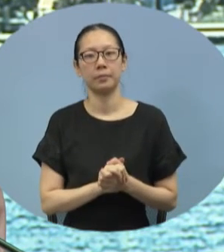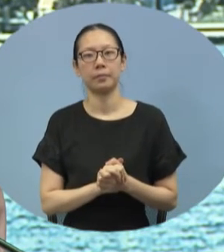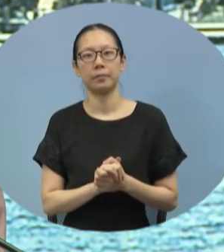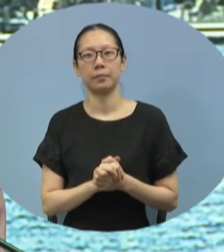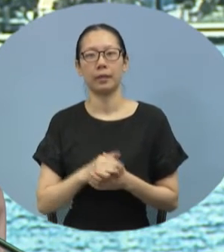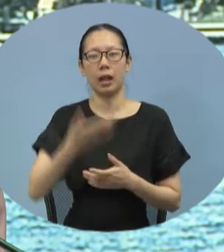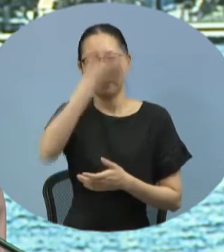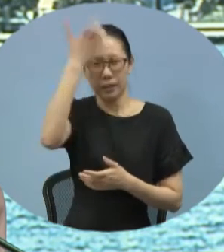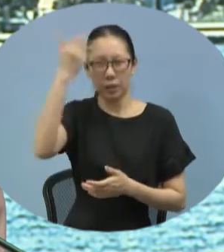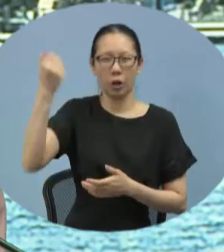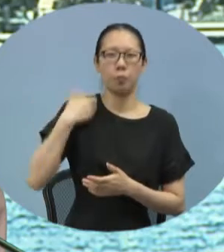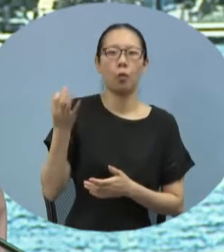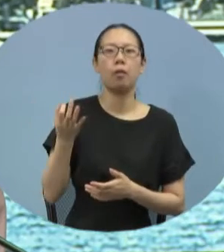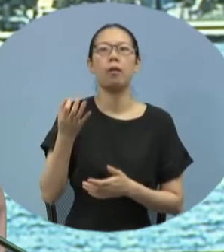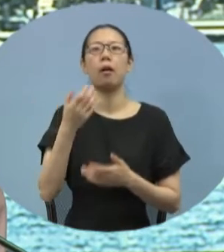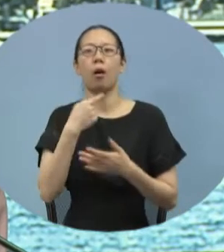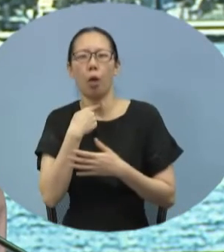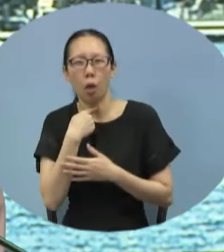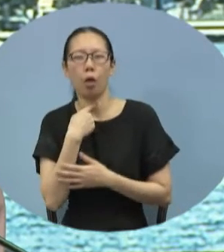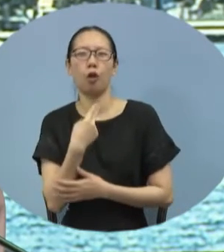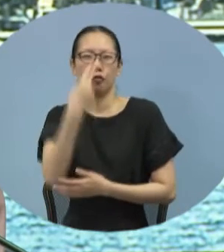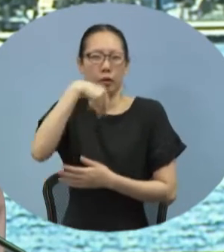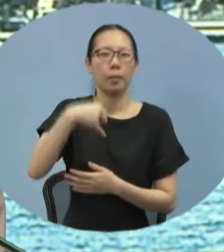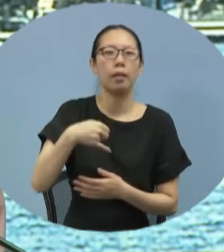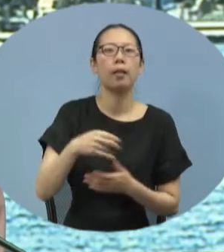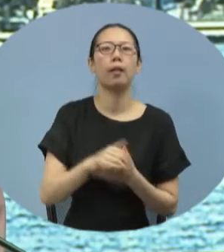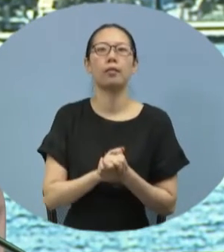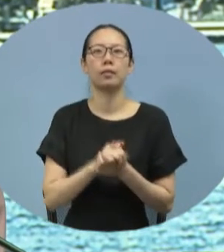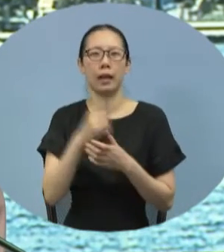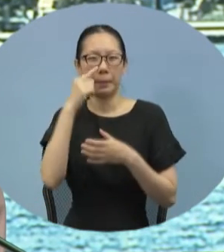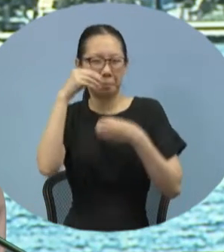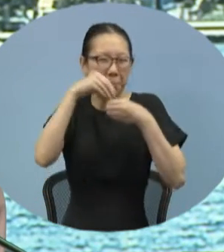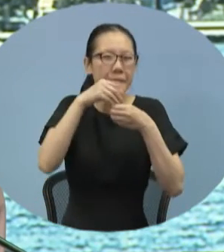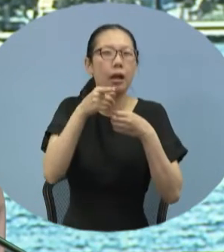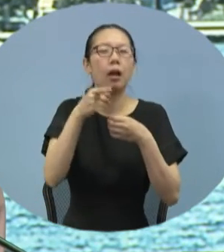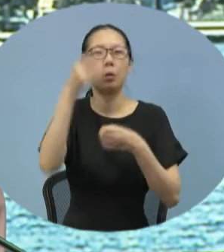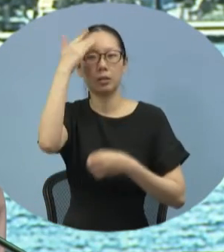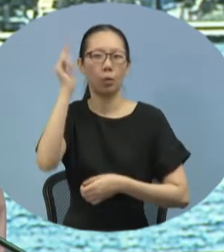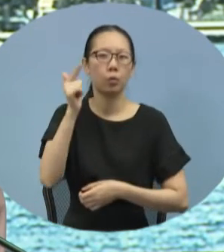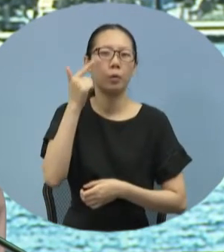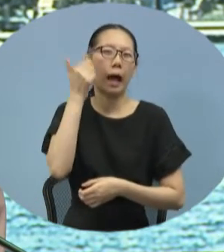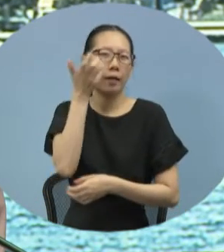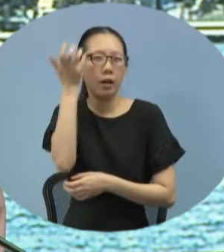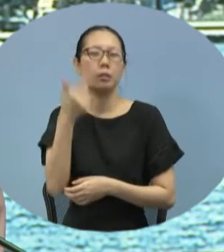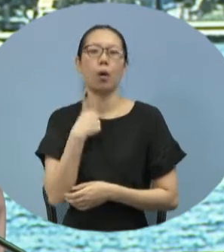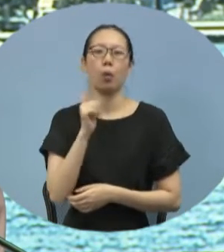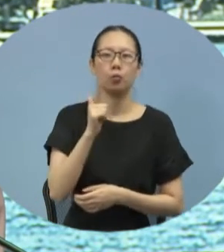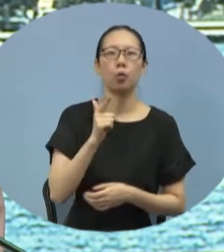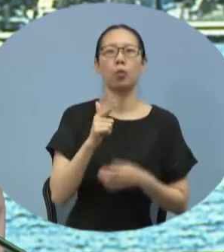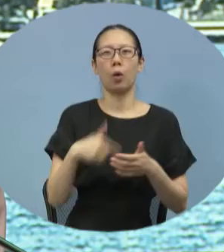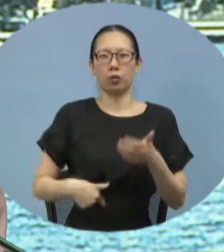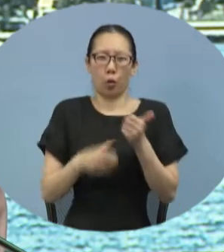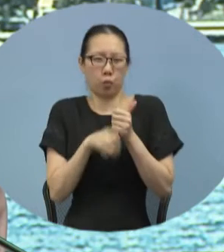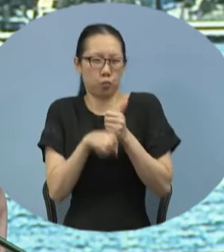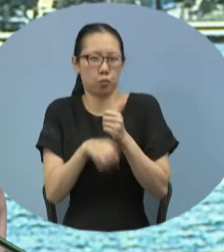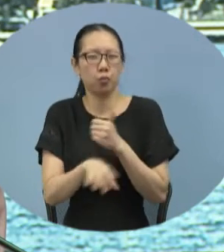燒、乏力、肝咳、呼吸困難、出現鼻塞、頭痛、結膜炎、喉嚨痛、腹瀉、喪失